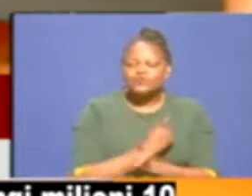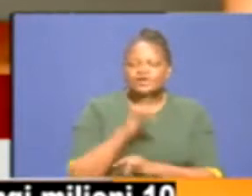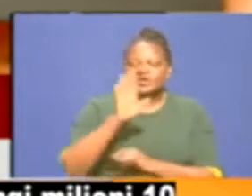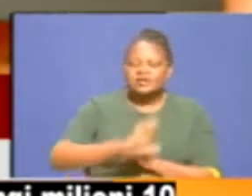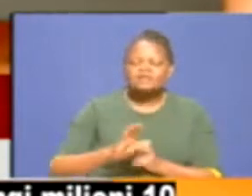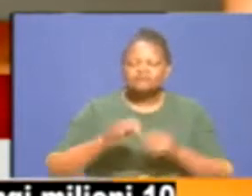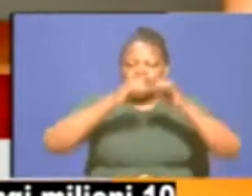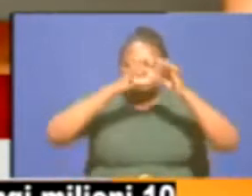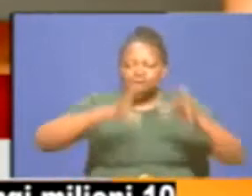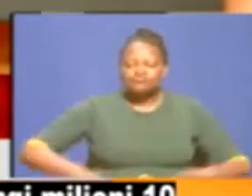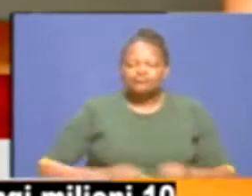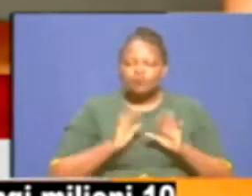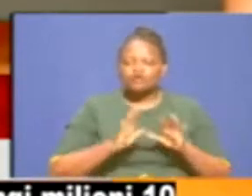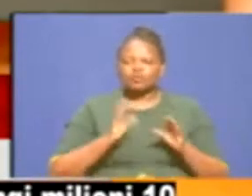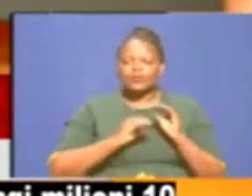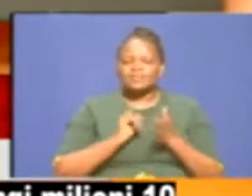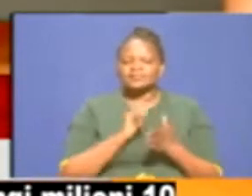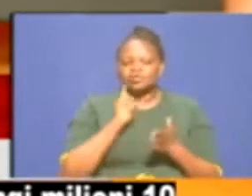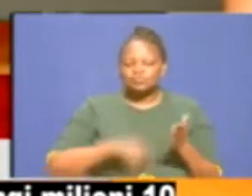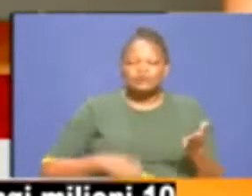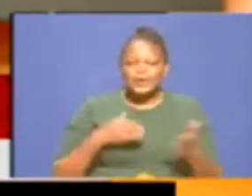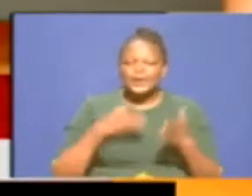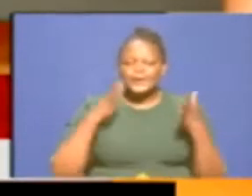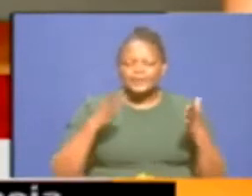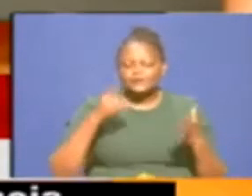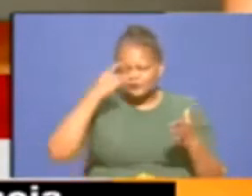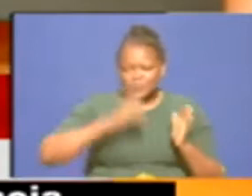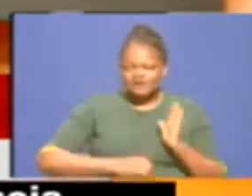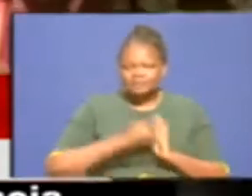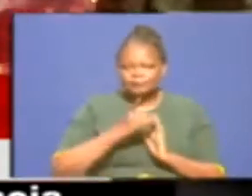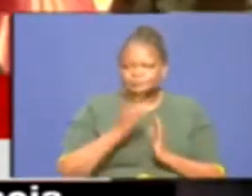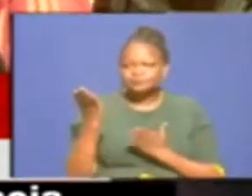na ufisadi aliyotaja kuwa kizingiti kikuu cha maendeleo.